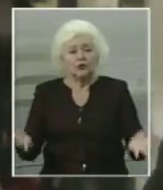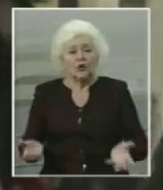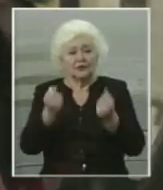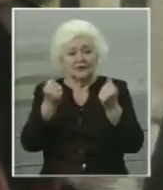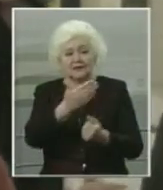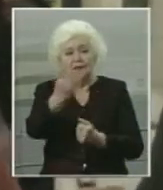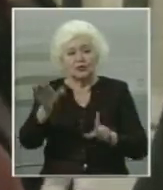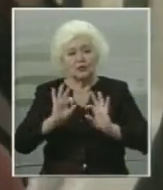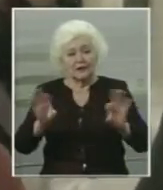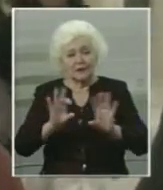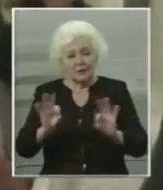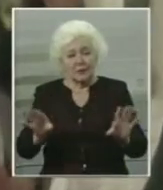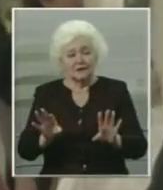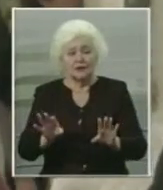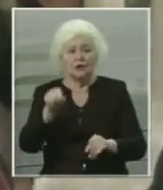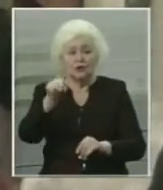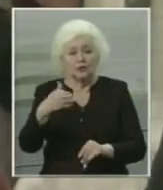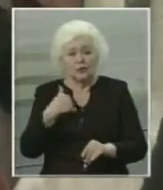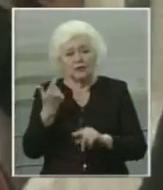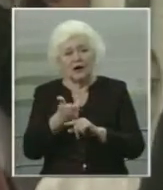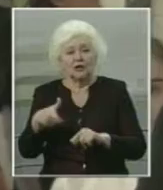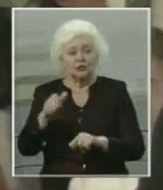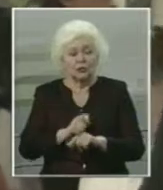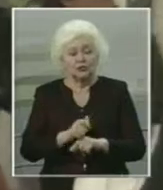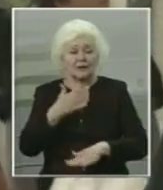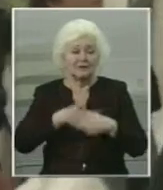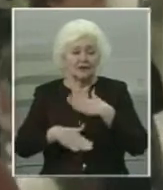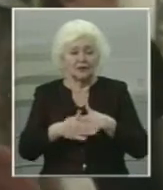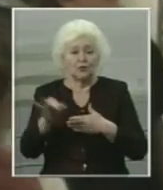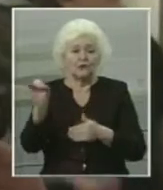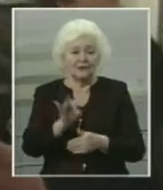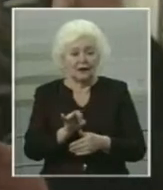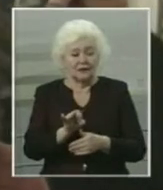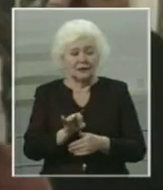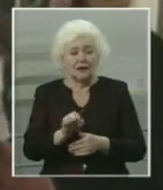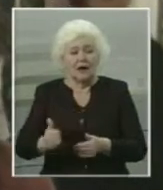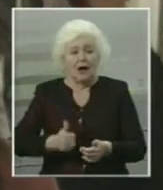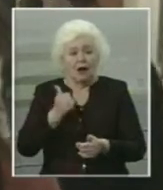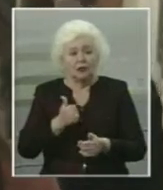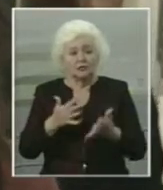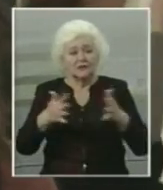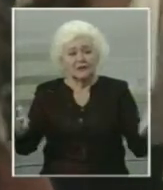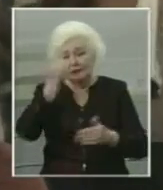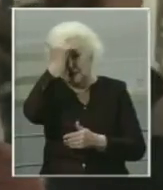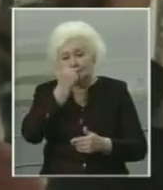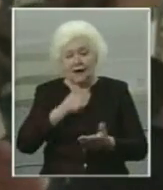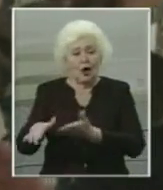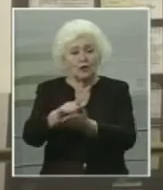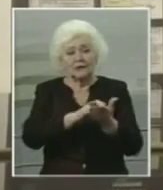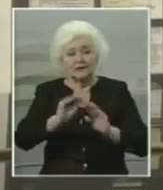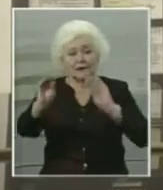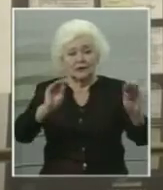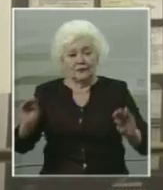додатково цю інформацію. Тому я дуже і задоволена, і кажу велике дякую організаторам